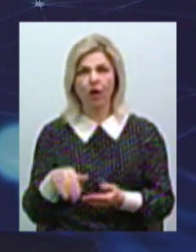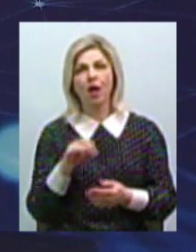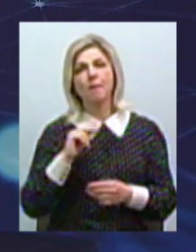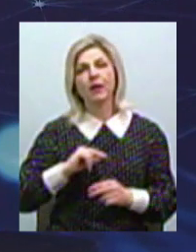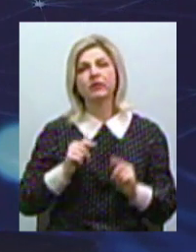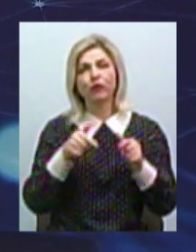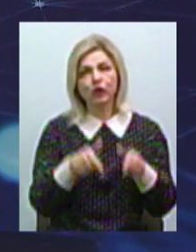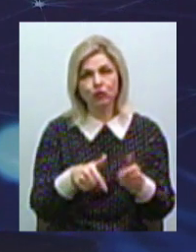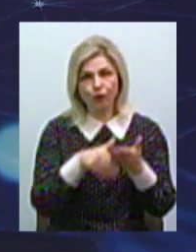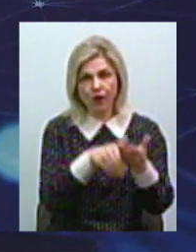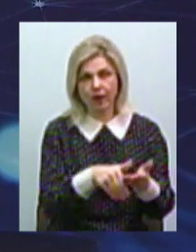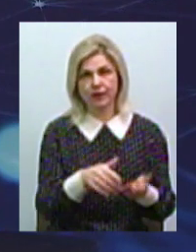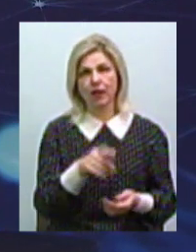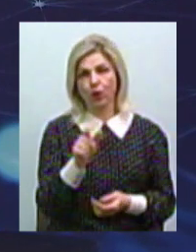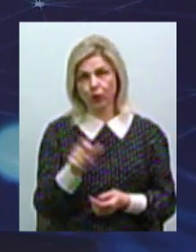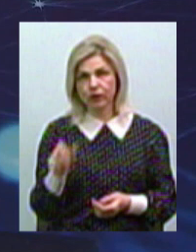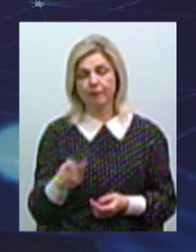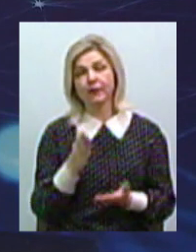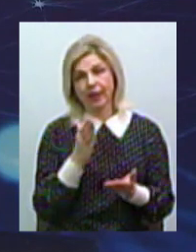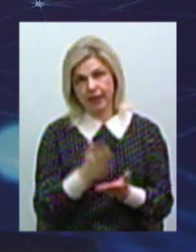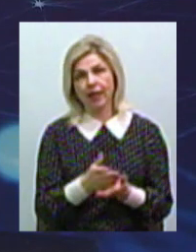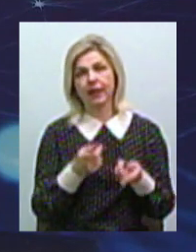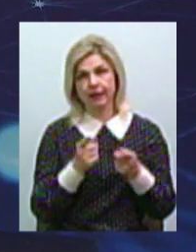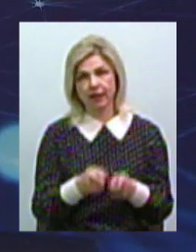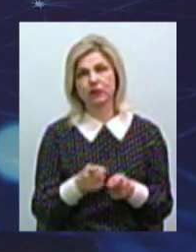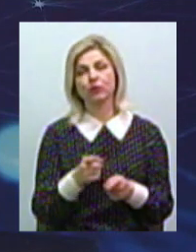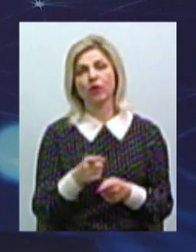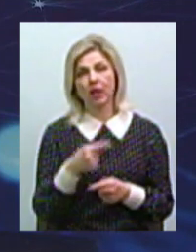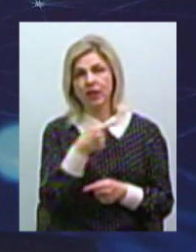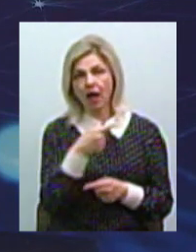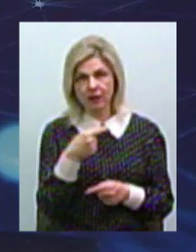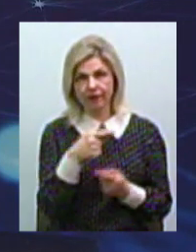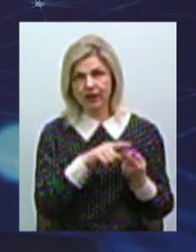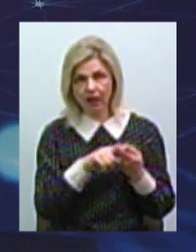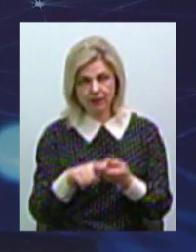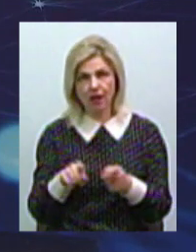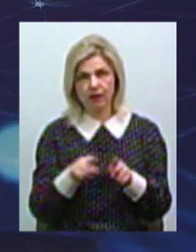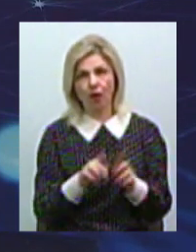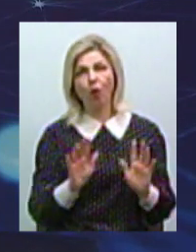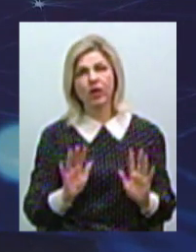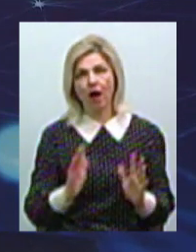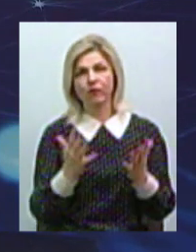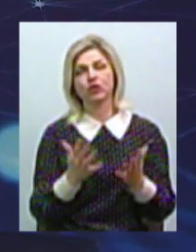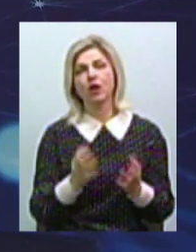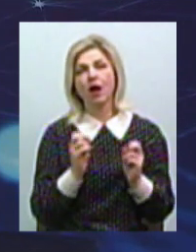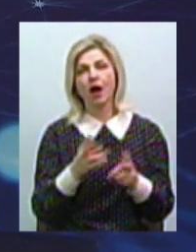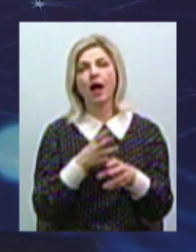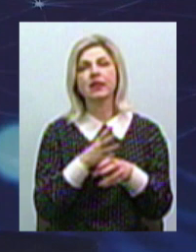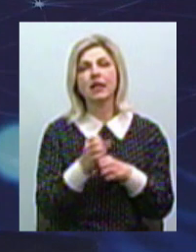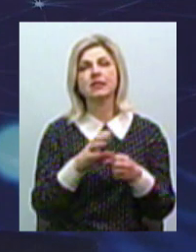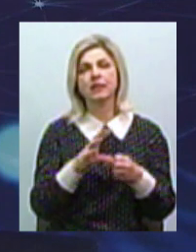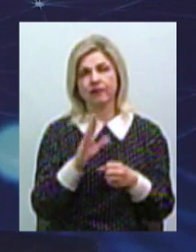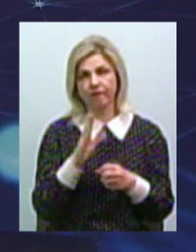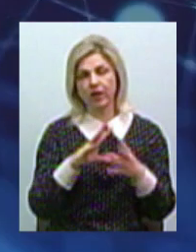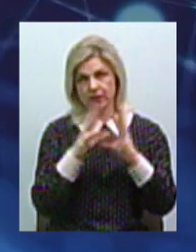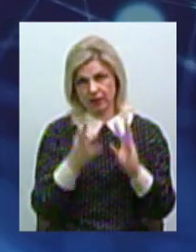працевлаштування тієї чи іншої особи. Тобто є дійсно негативні наслідки такого явища, як насильство в цілому,